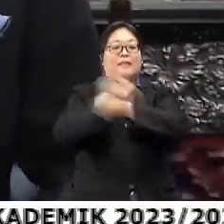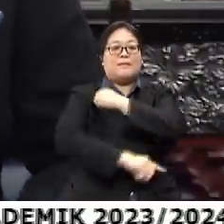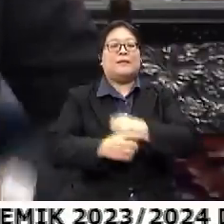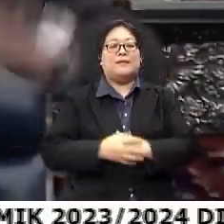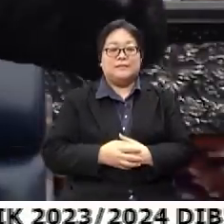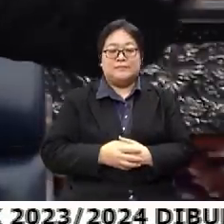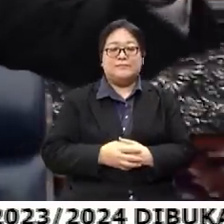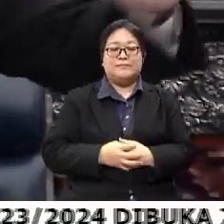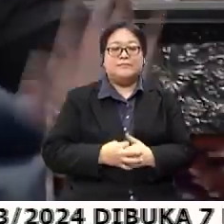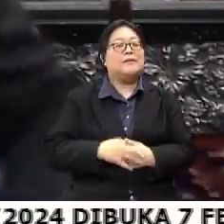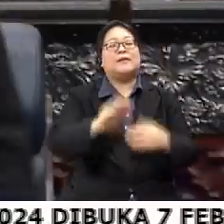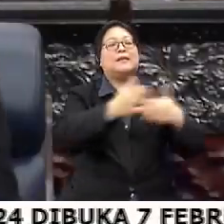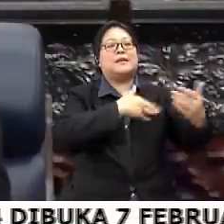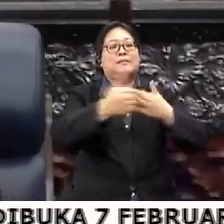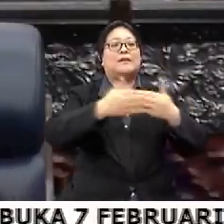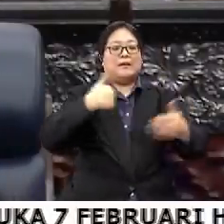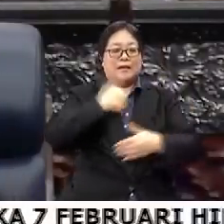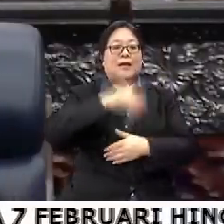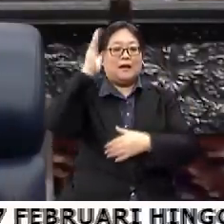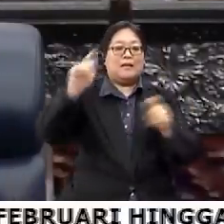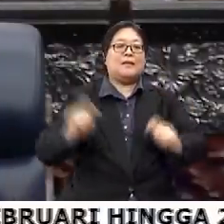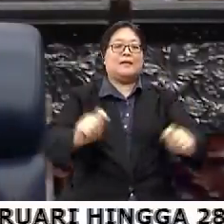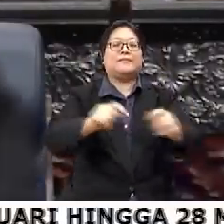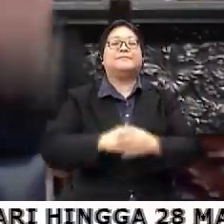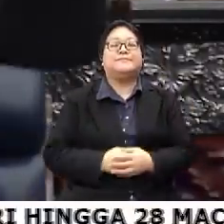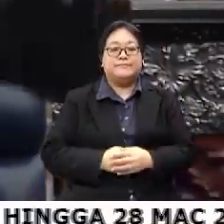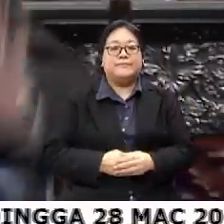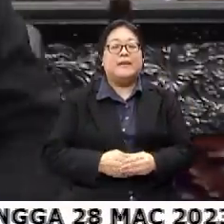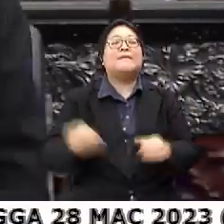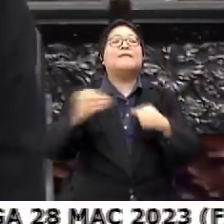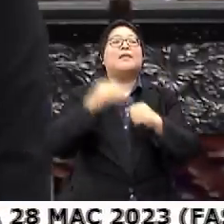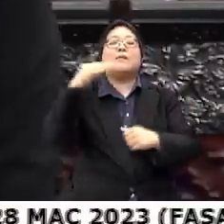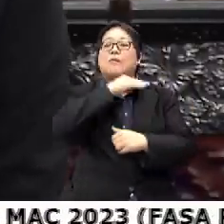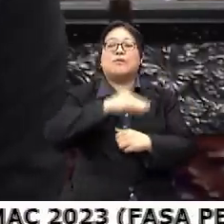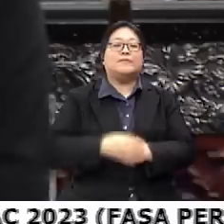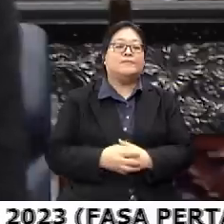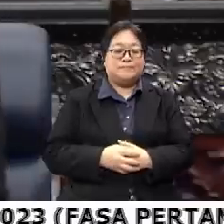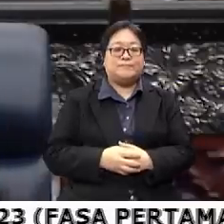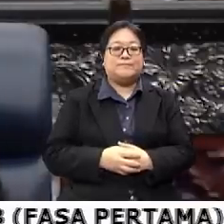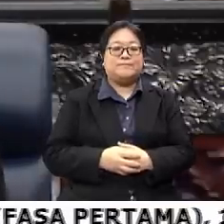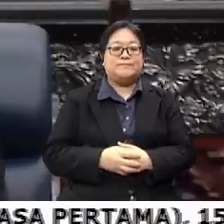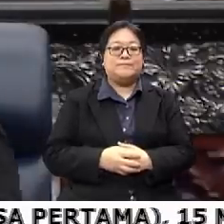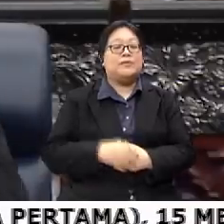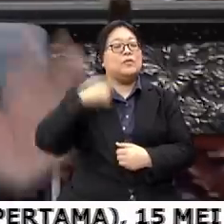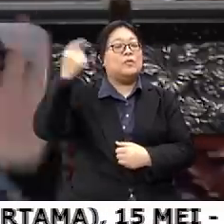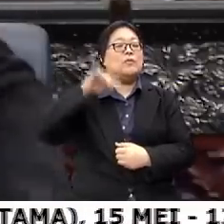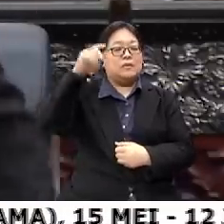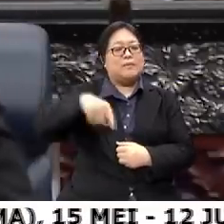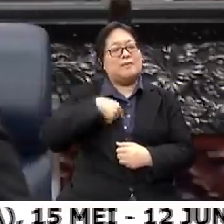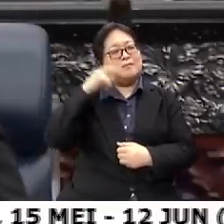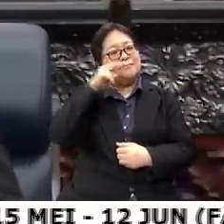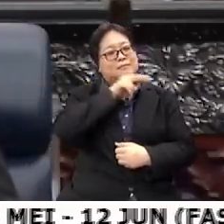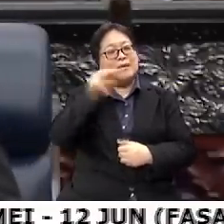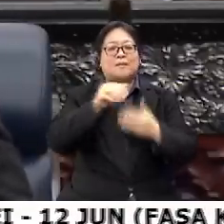Kalau fitnah, saman. Tak apa. Kita akan ambil tindakan yang sewajarnya. Fitnah, bohong. Tuan Ketua, saya